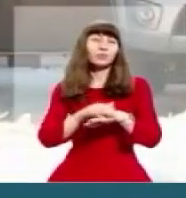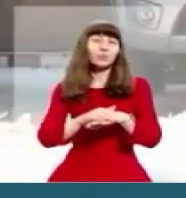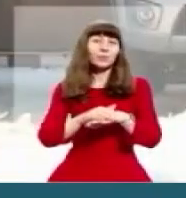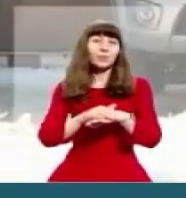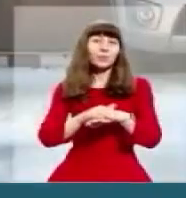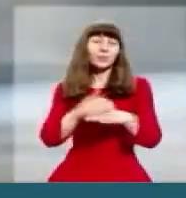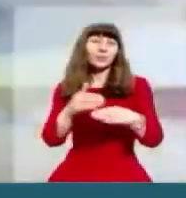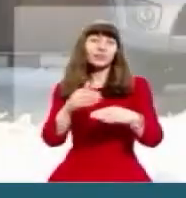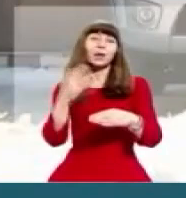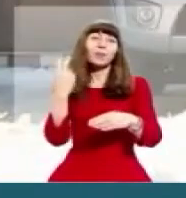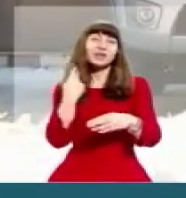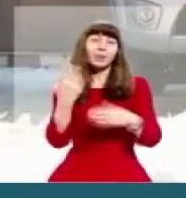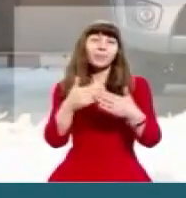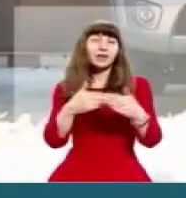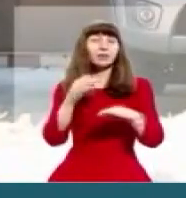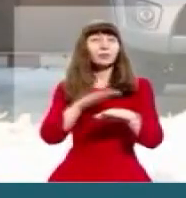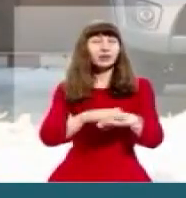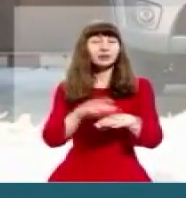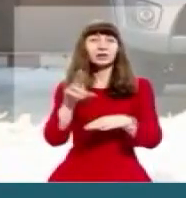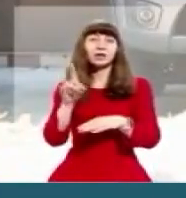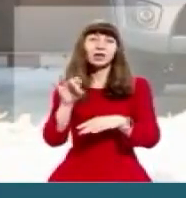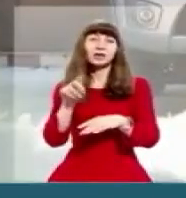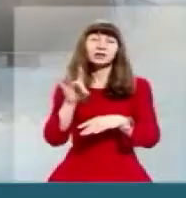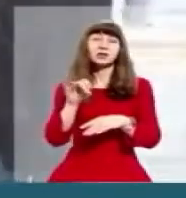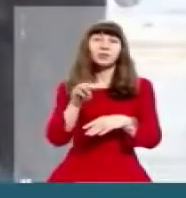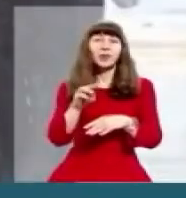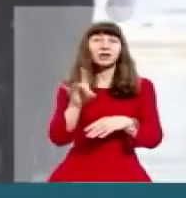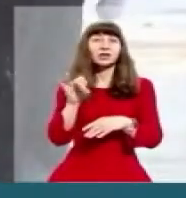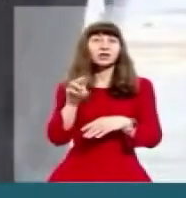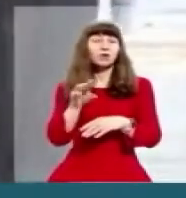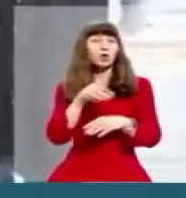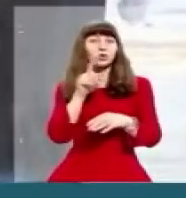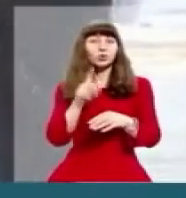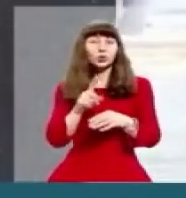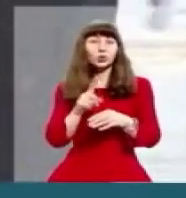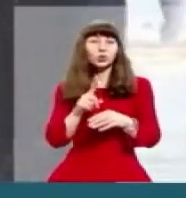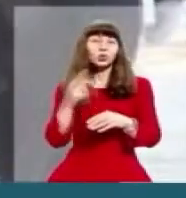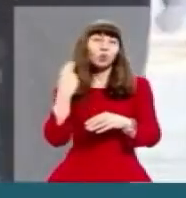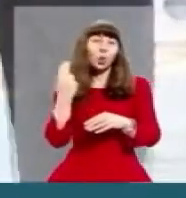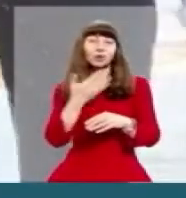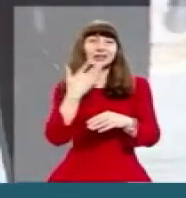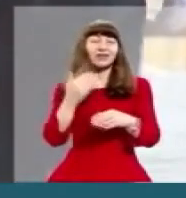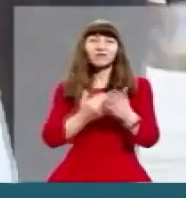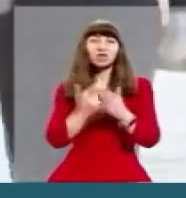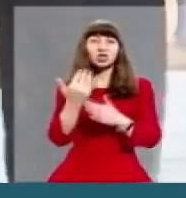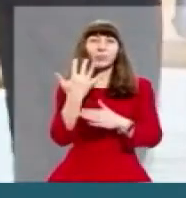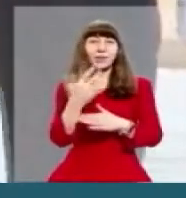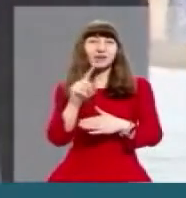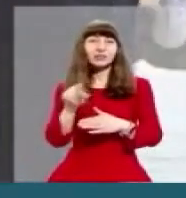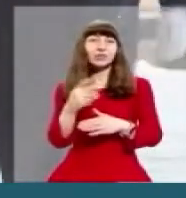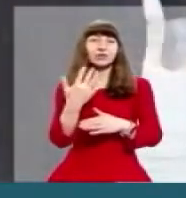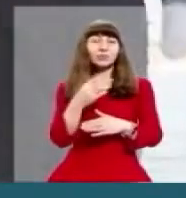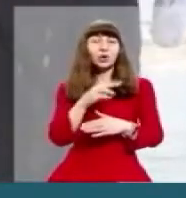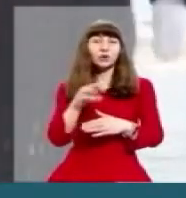банками, МФО и коллекторскими агентствами. При следующих условиях – долг не должен превышать 5,5 миллионов